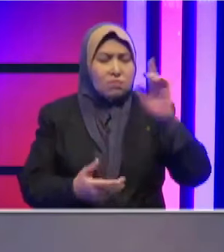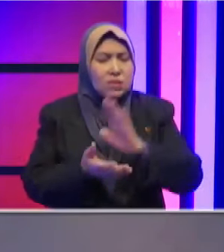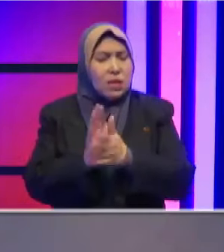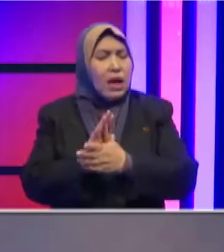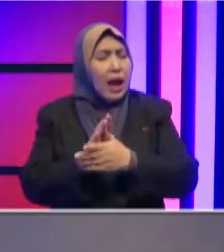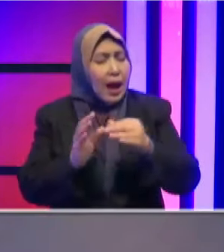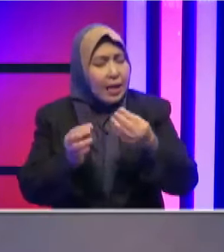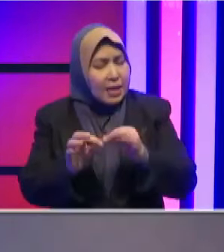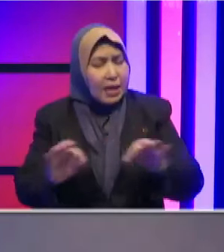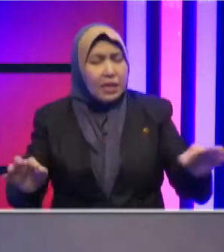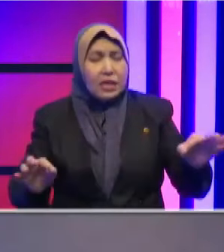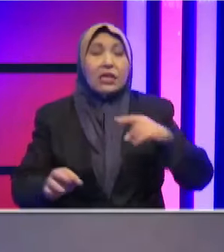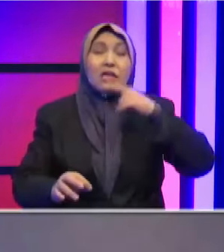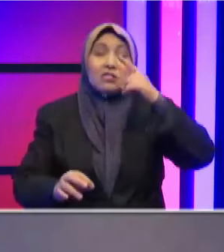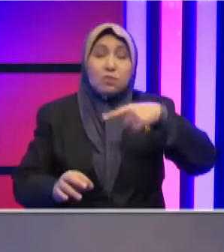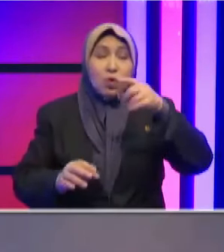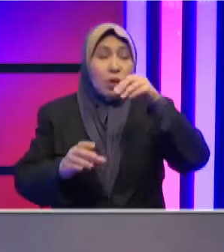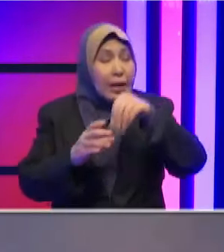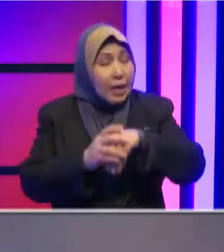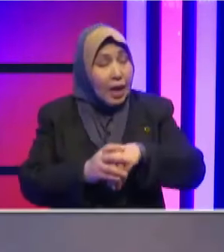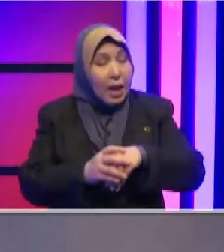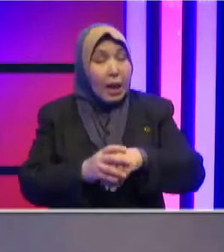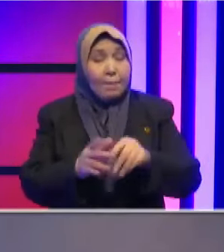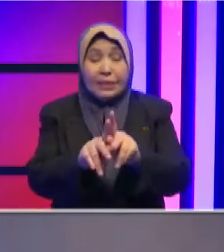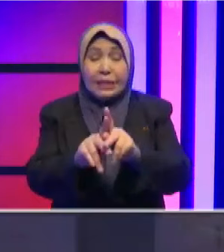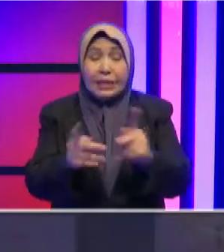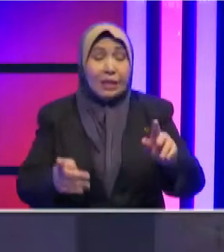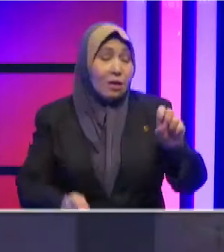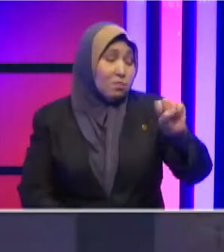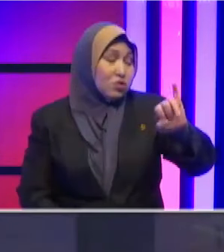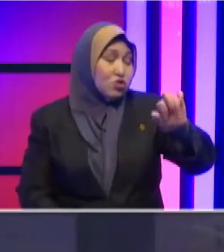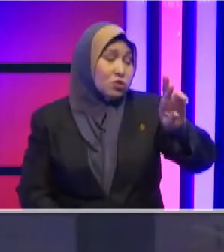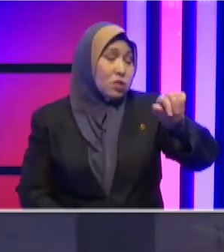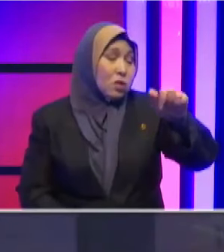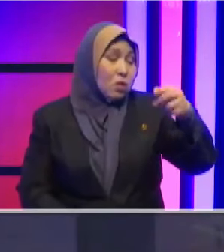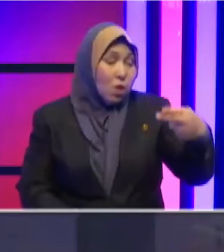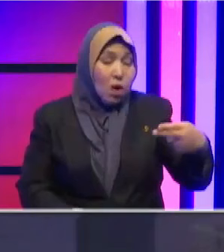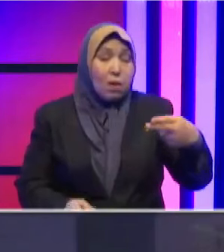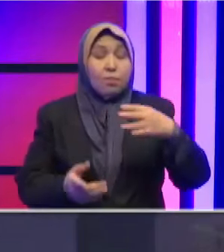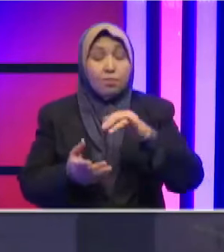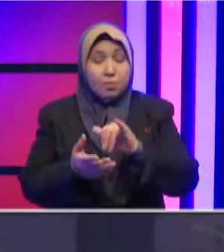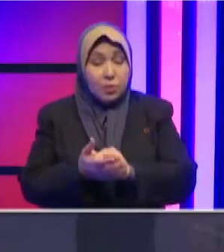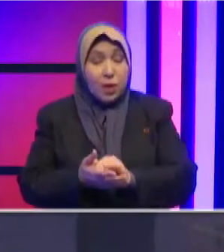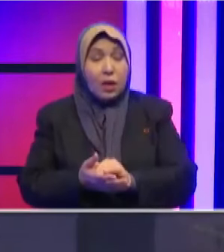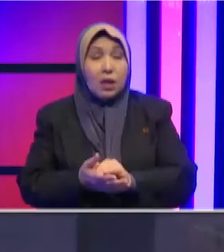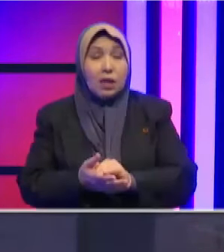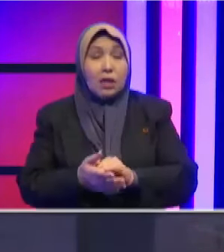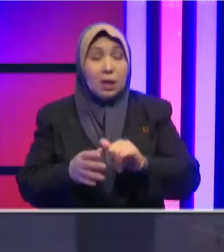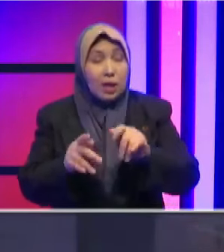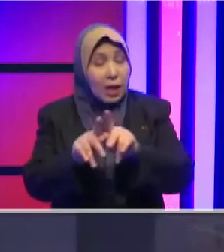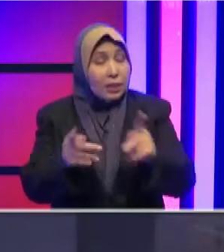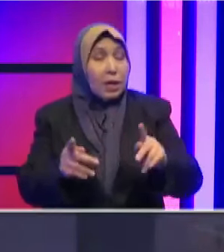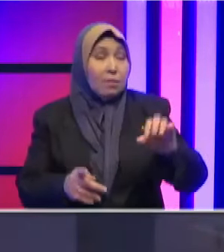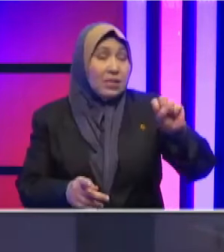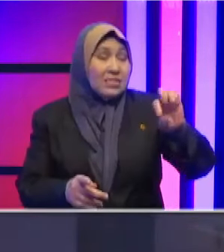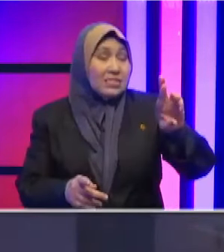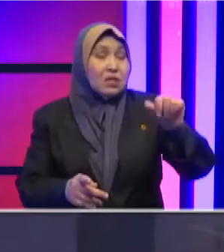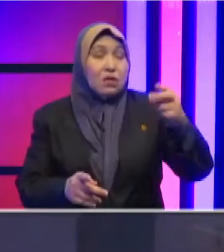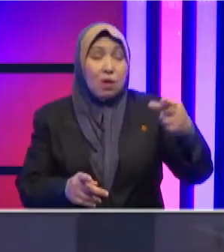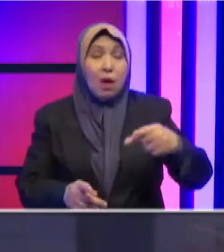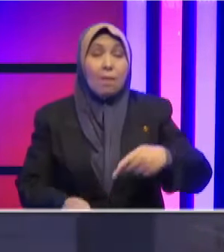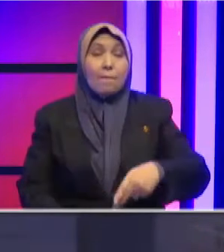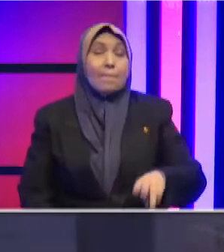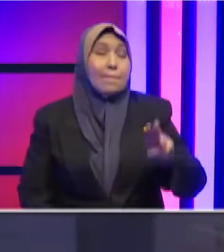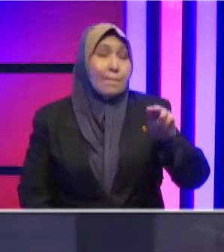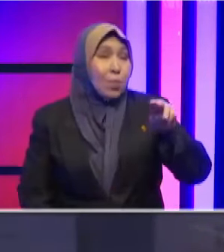ayat ini disebutkan dalam kitab sirah yaitu dari sebuah keran kitab sirah Muhammad